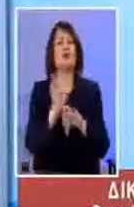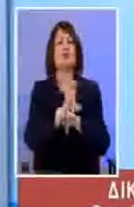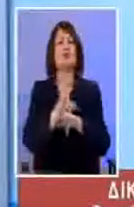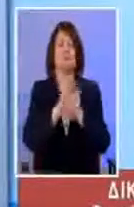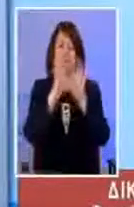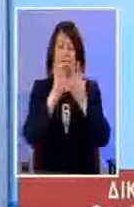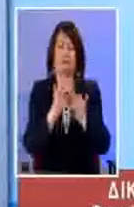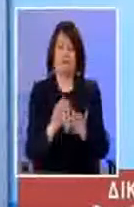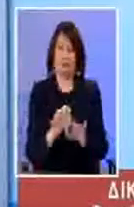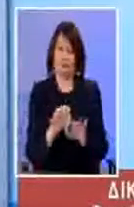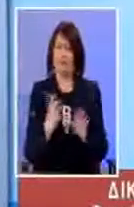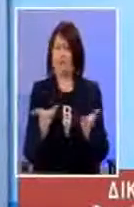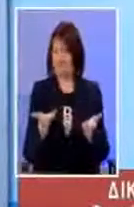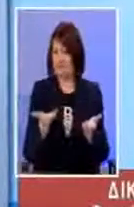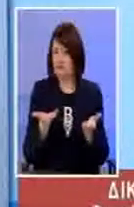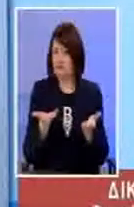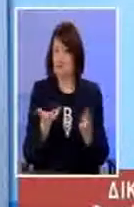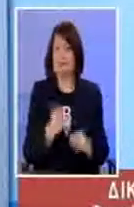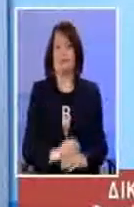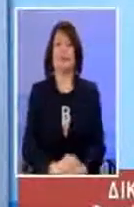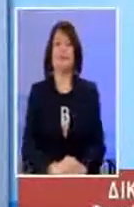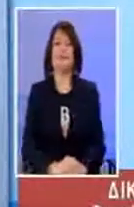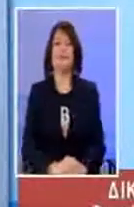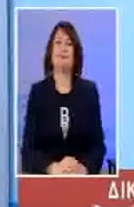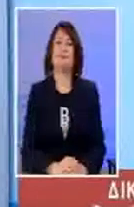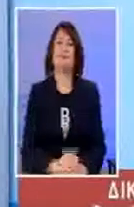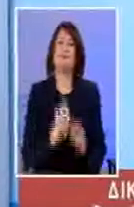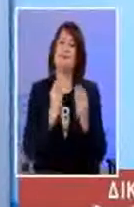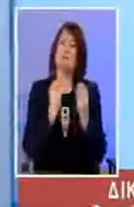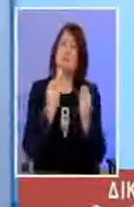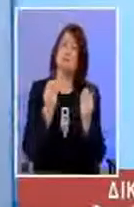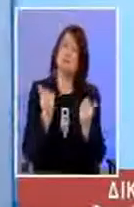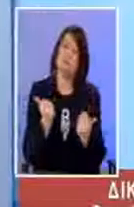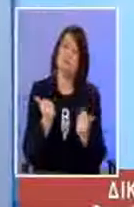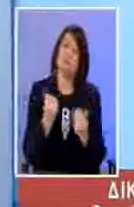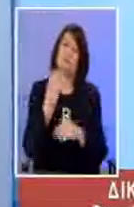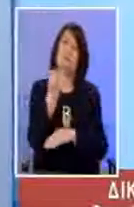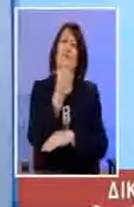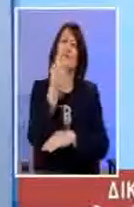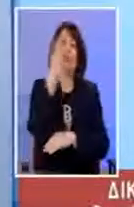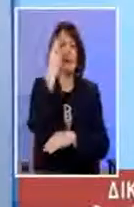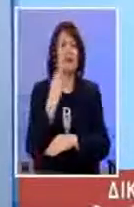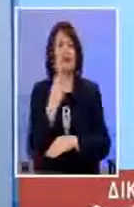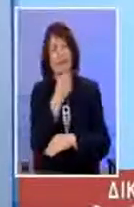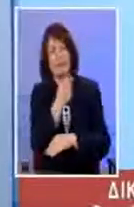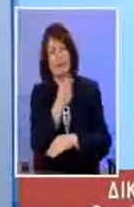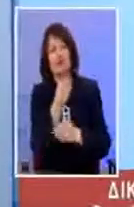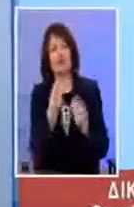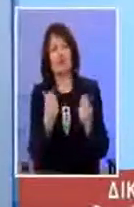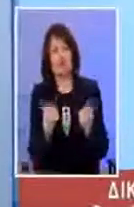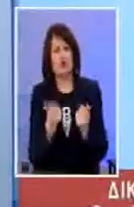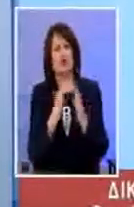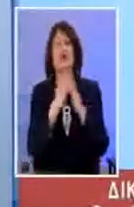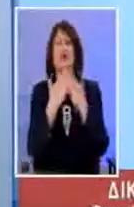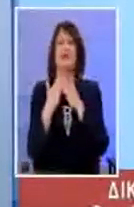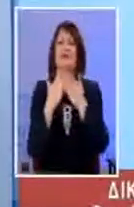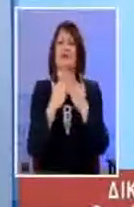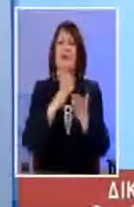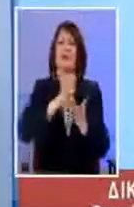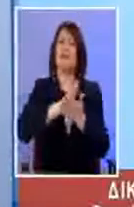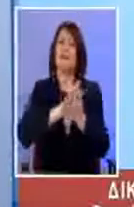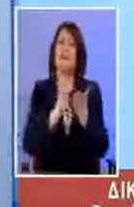μορφή και με κάποια επεξεργασία που γίνεται στο φάρο τυφλών, τα βιβλία τα τυπώνουμε